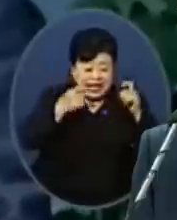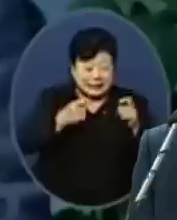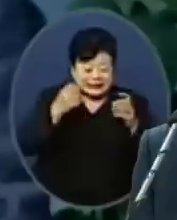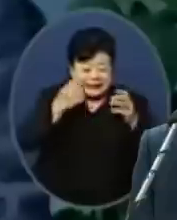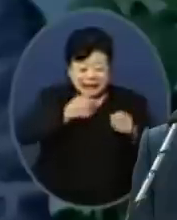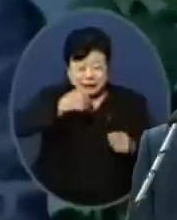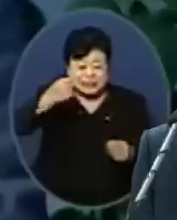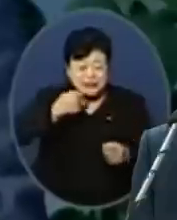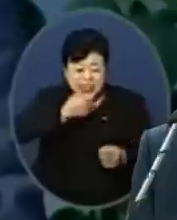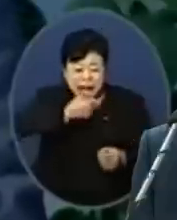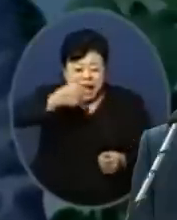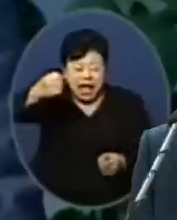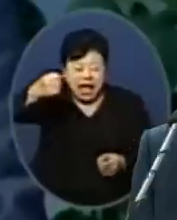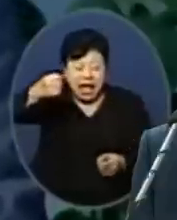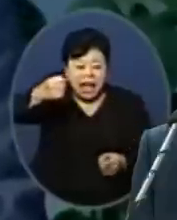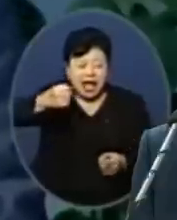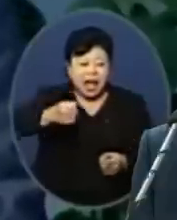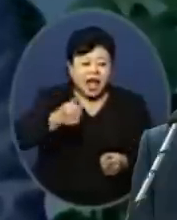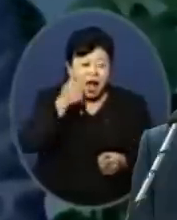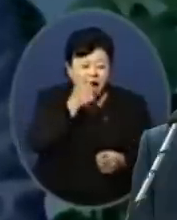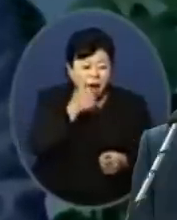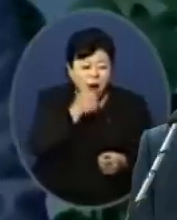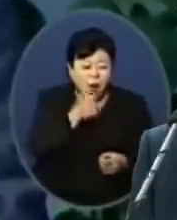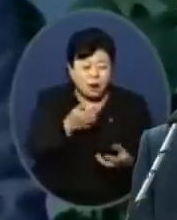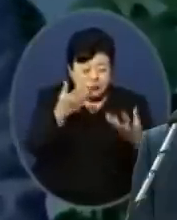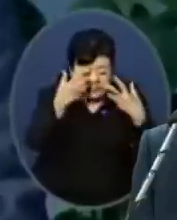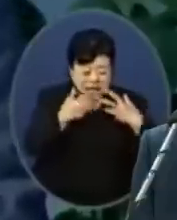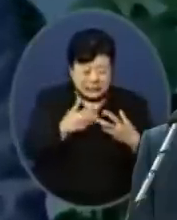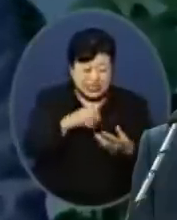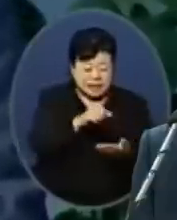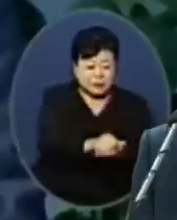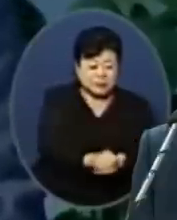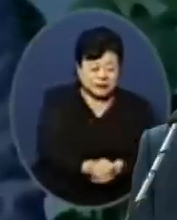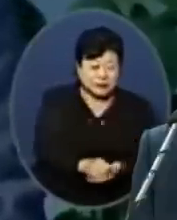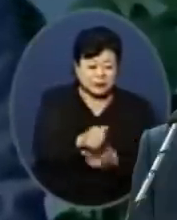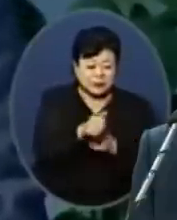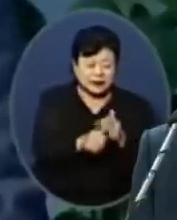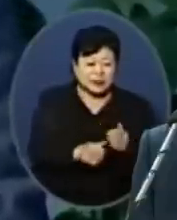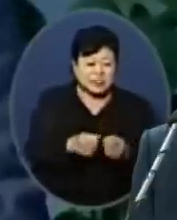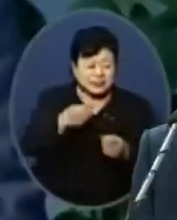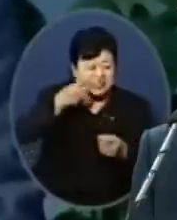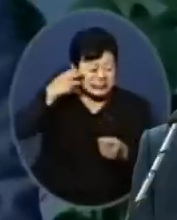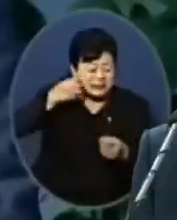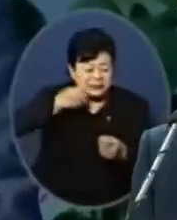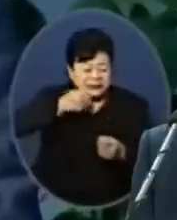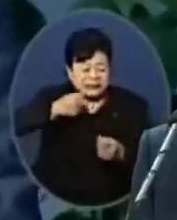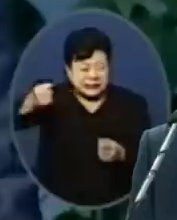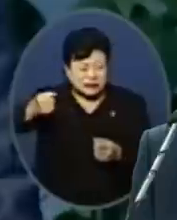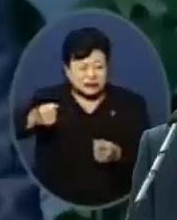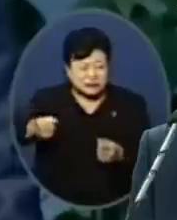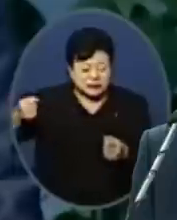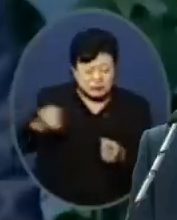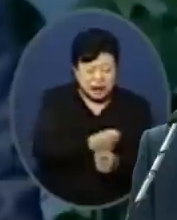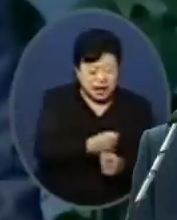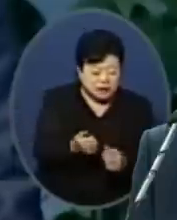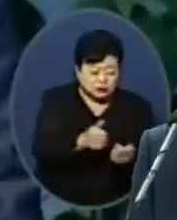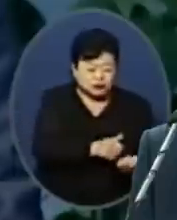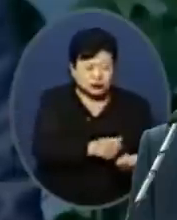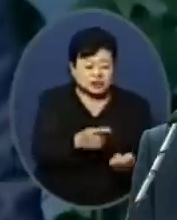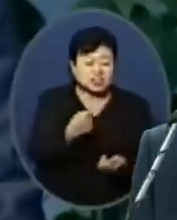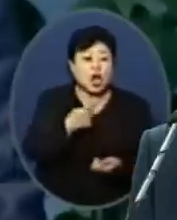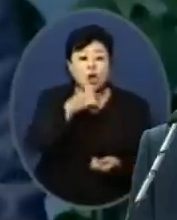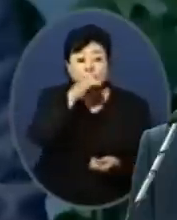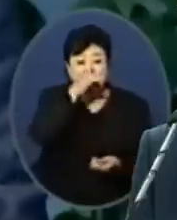그 입에서 빼앗고 곰과 사자가 덤벼들면 하나님 이름으로 그 수염을 잡고 주먹을 쳐서 죽인 경험이